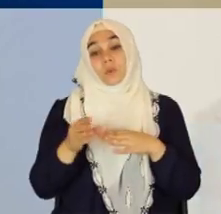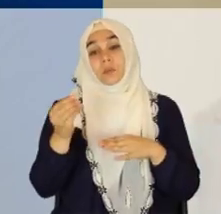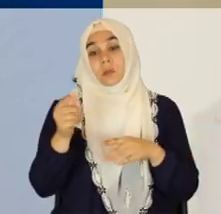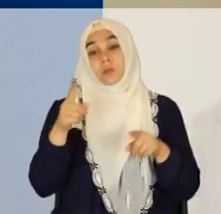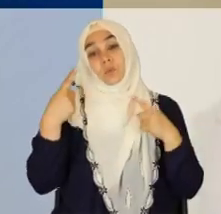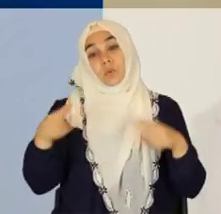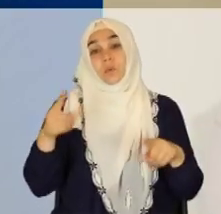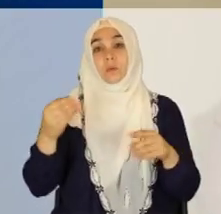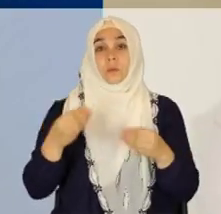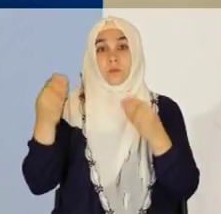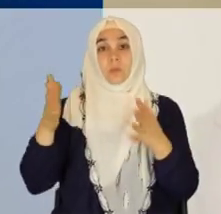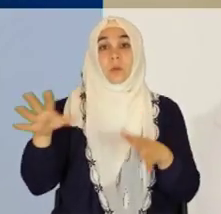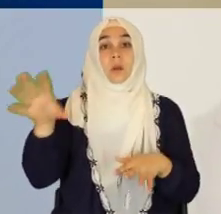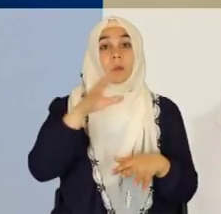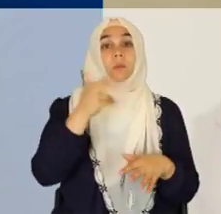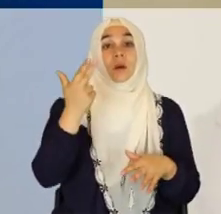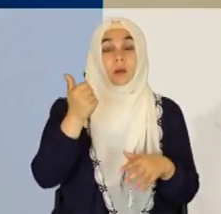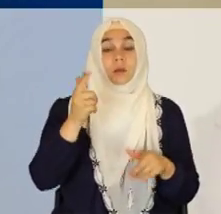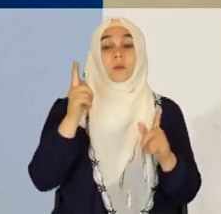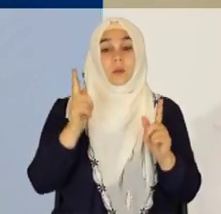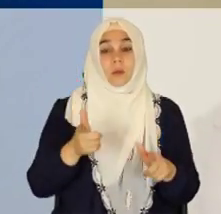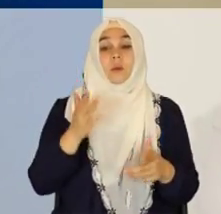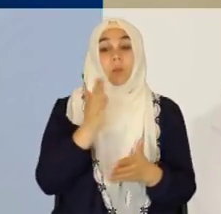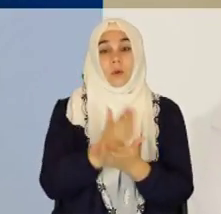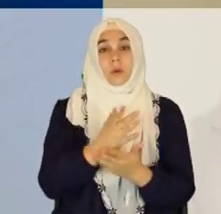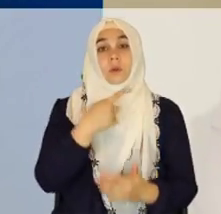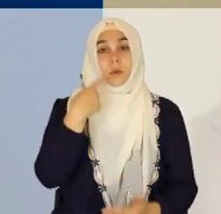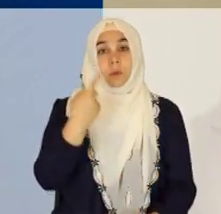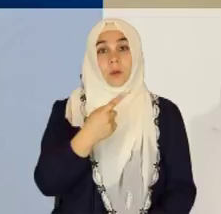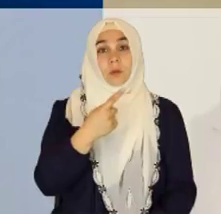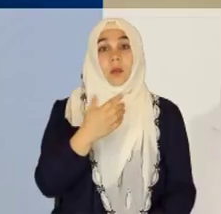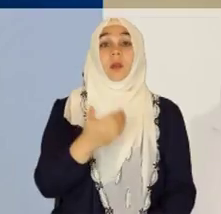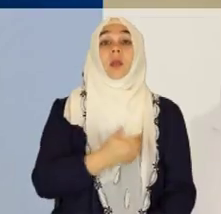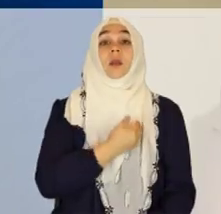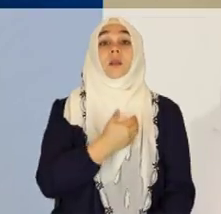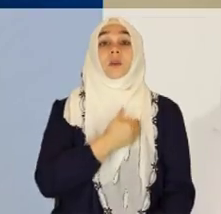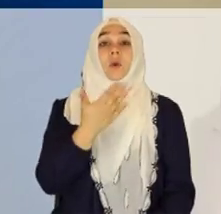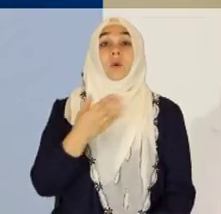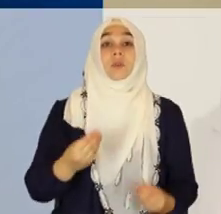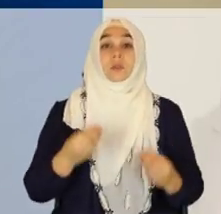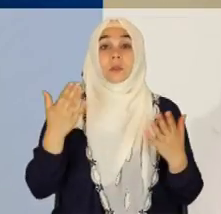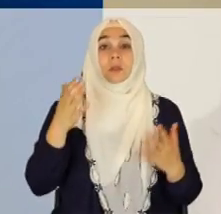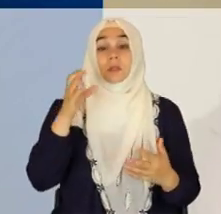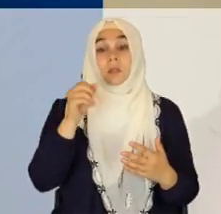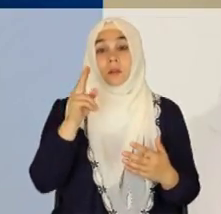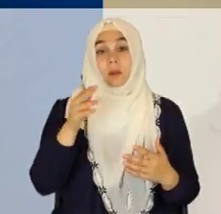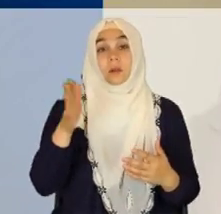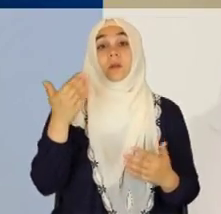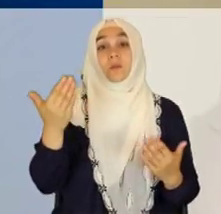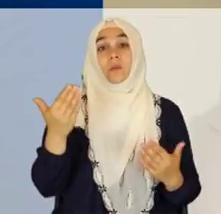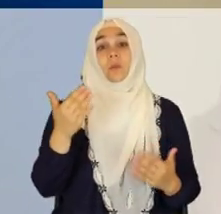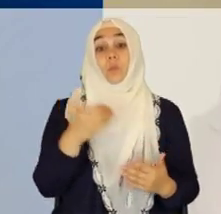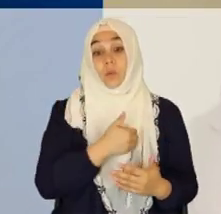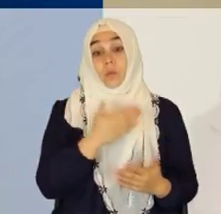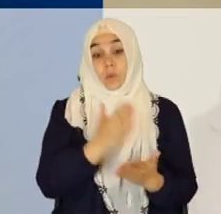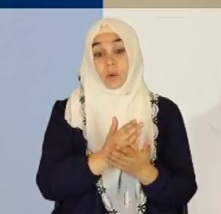qo'yiladi. Va hamma bir ovozdan ha, bor. Ixtiyoriy sadaqa, xayriy ehsonlar bor.